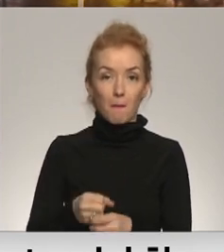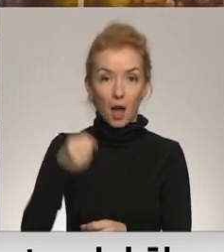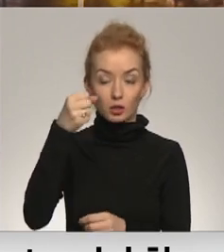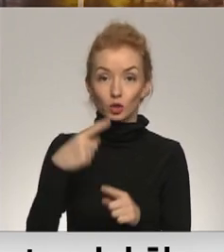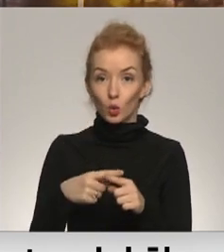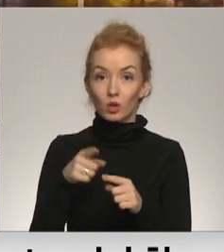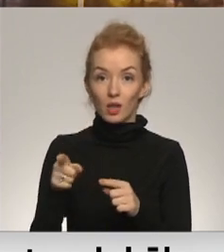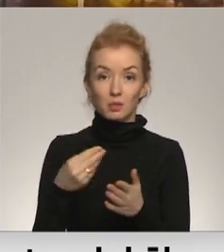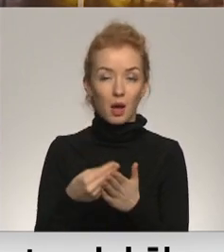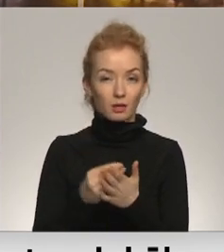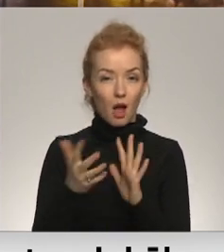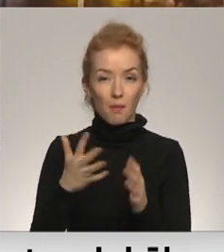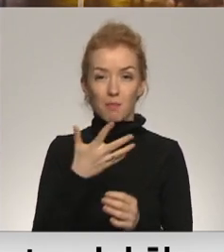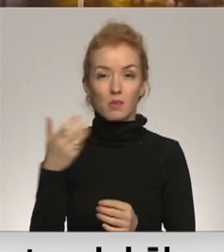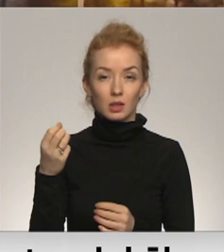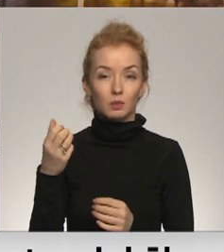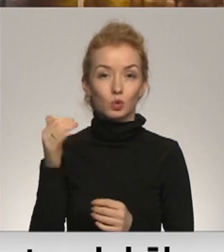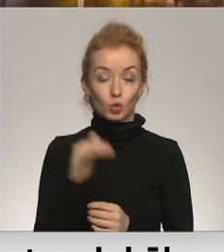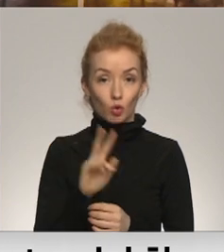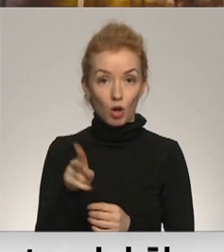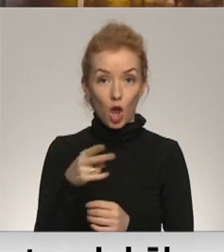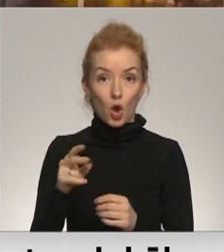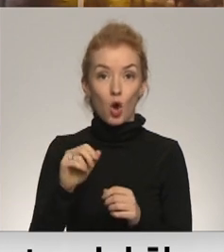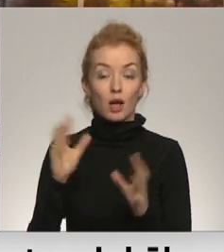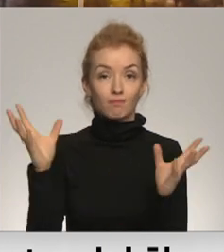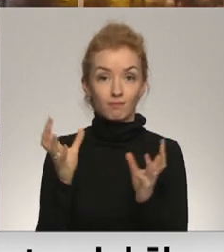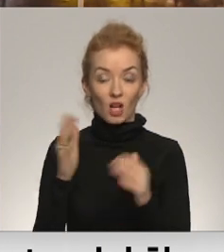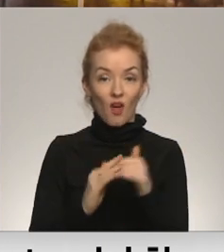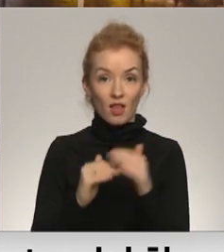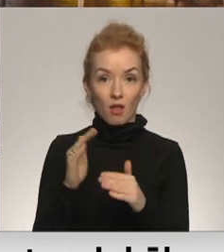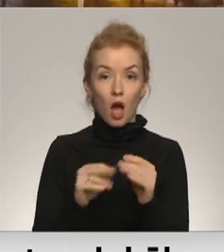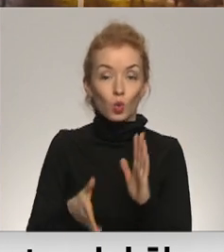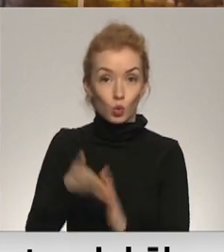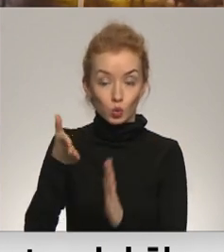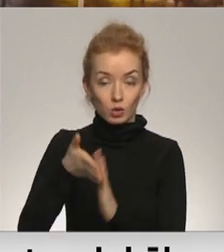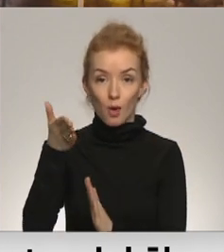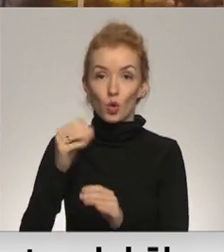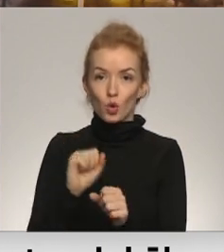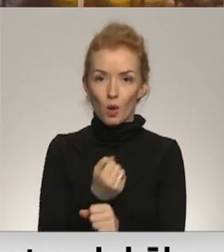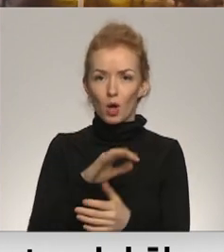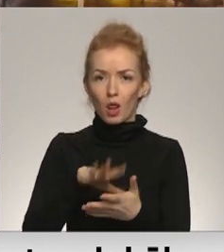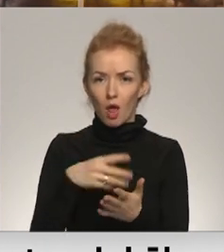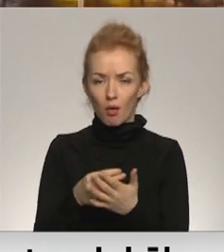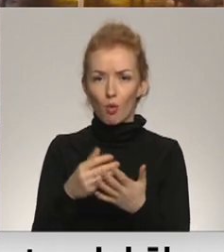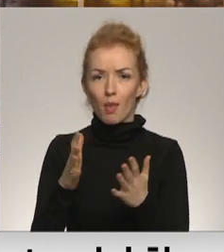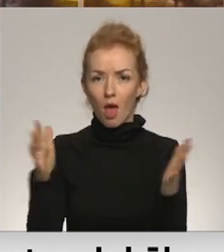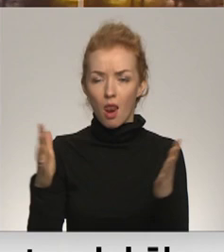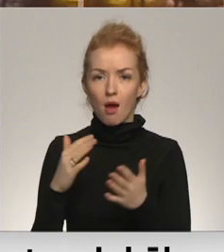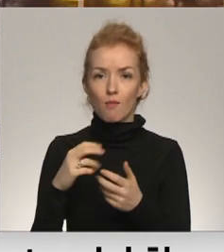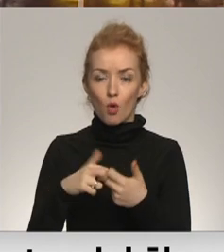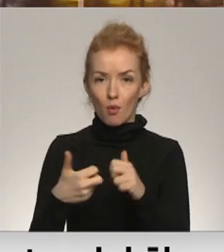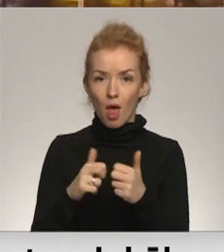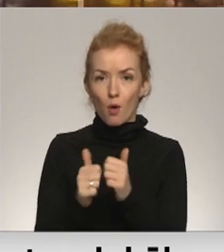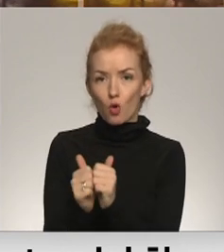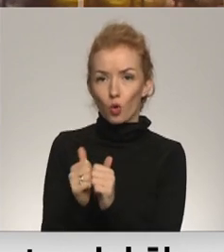Tas valstī izmaksāja gandrīz 500 000 eiro. Taču, lai arī signāla kvalitāte ir ievērojami uzlabojusies, joprojām lielākais izaicinājums ir konkurēt